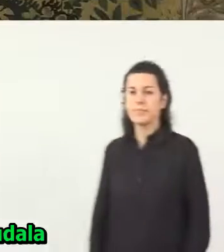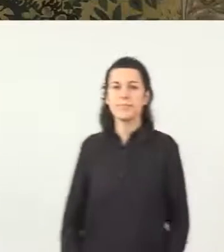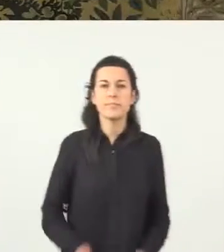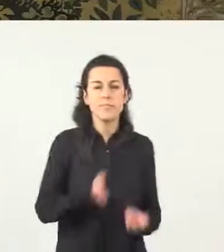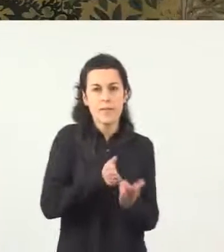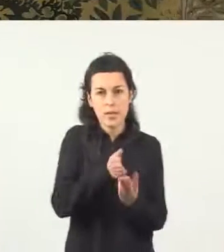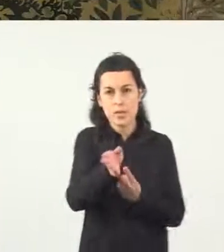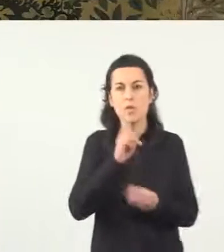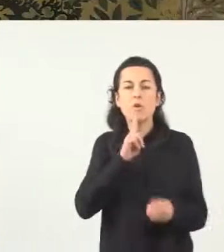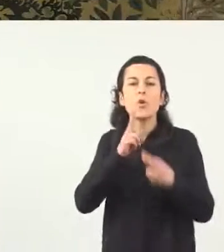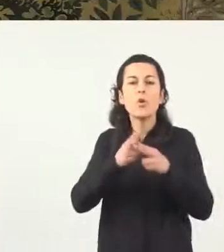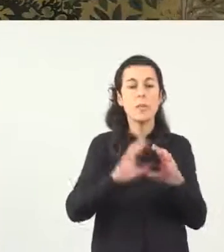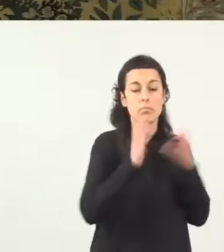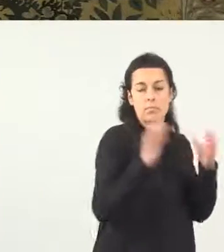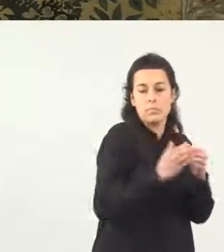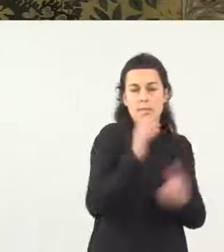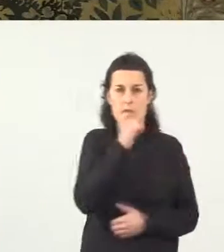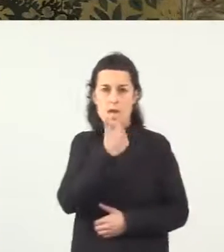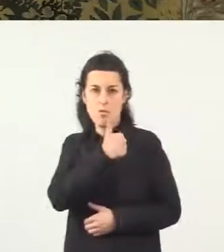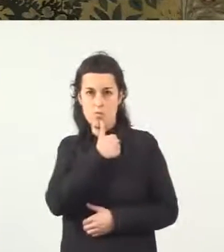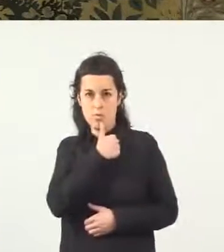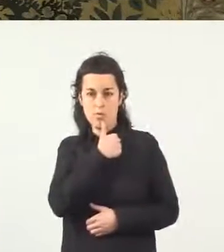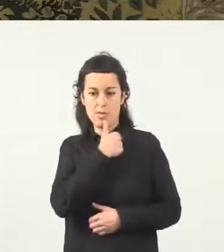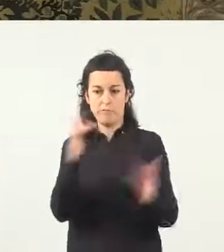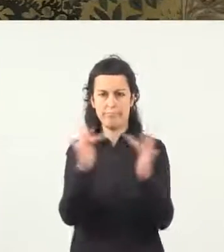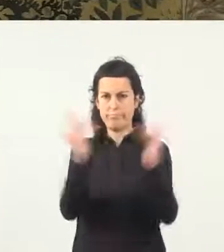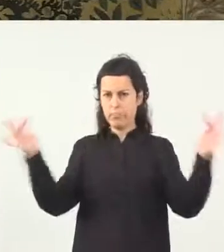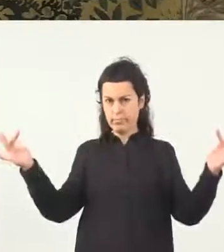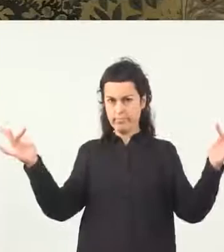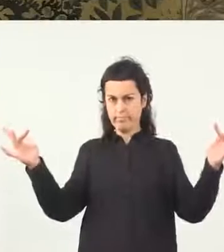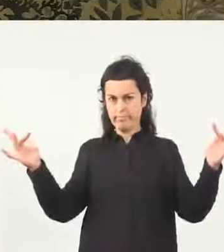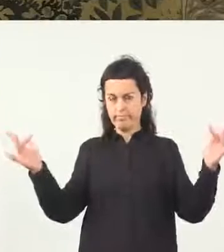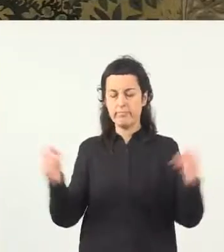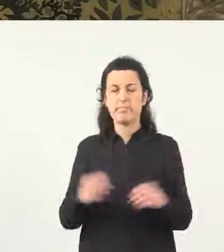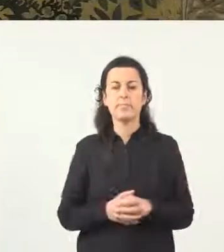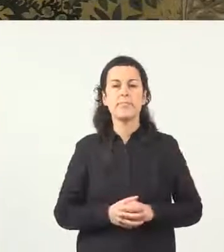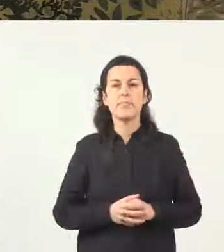dizuet, deitu dudala kolektibotasunaren eta anonimotasunaren auziaz edo, esango nuk, ez da.